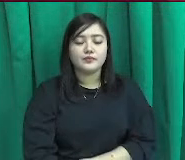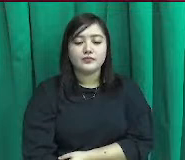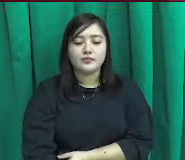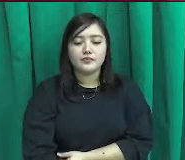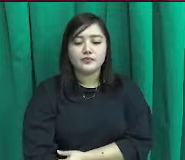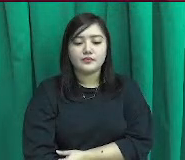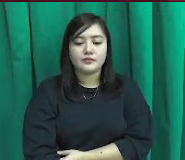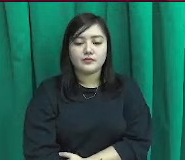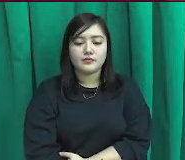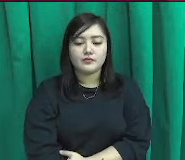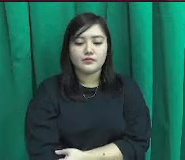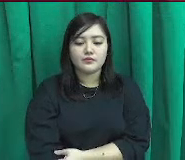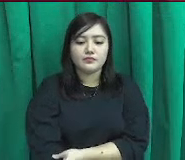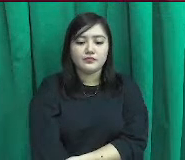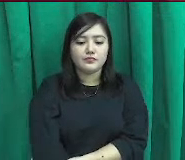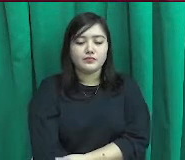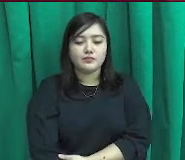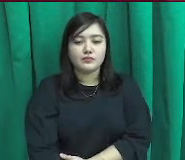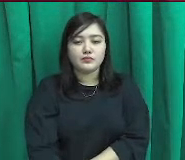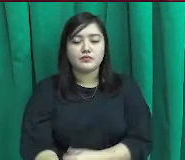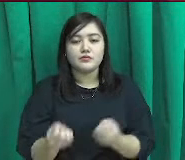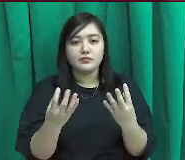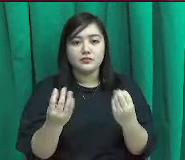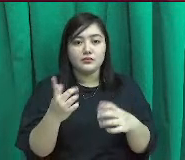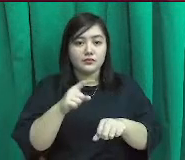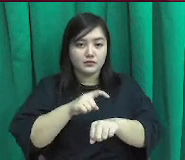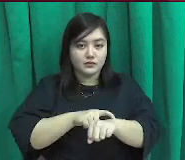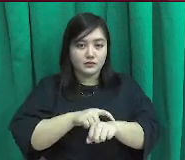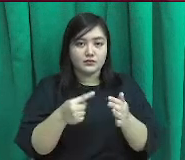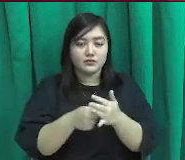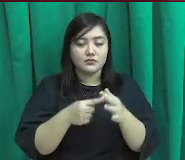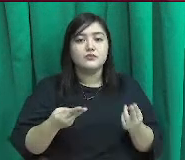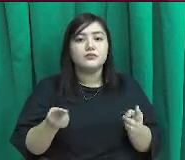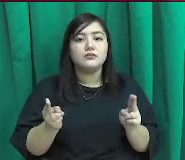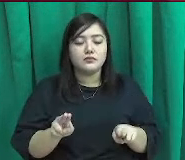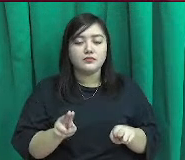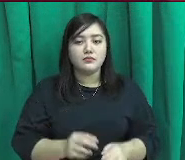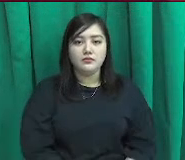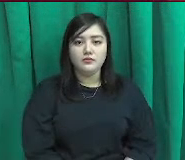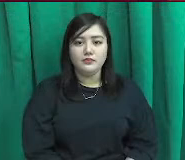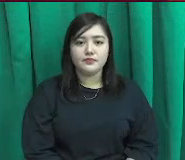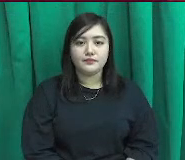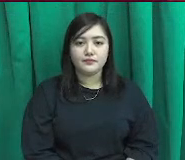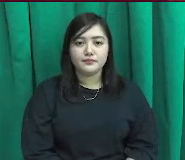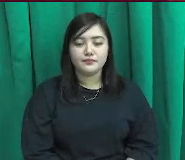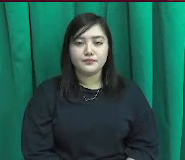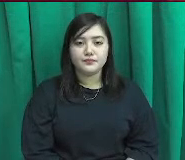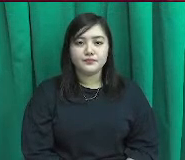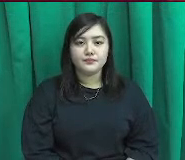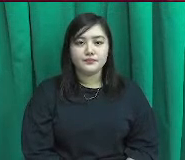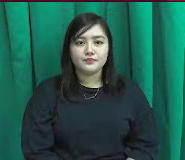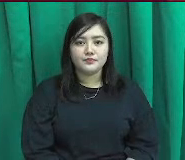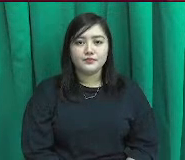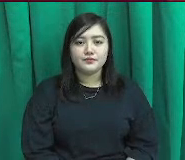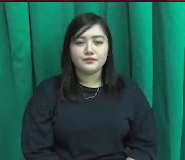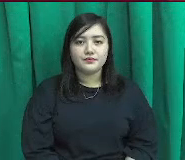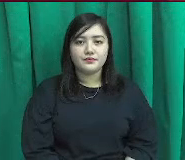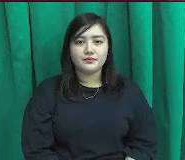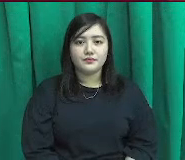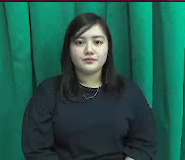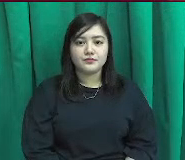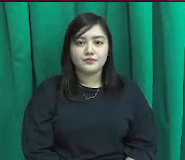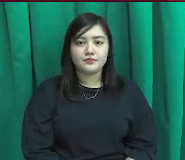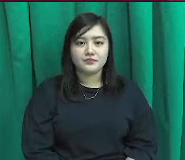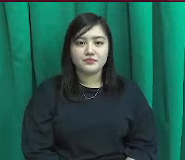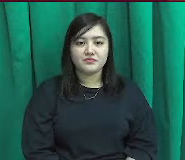yung nangyayari. Yan yung first thing na gusto sinasabi ko sa inyo, dalawa yung i-approach ko po dito. Eh. Una, ganyan ang nangyayari. Tayo na ang gusto